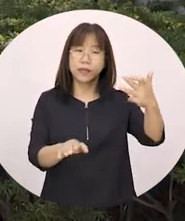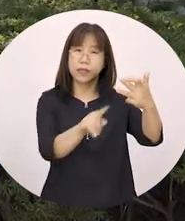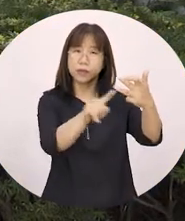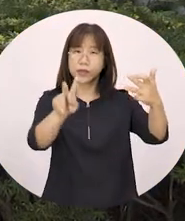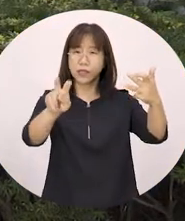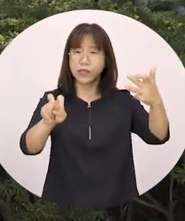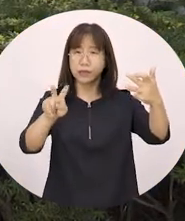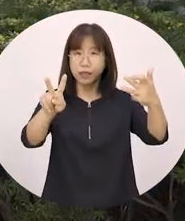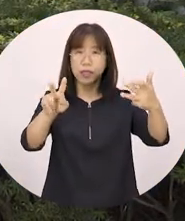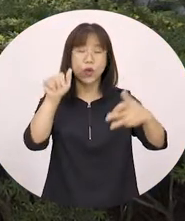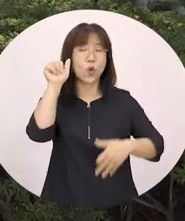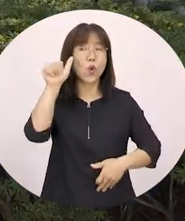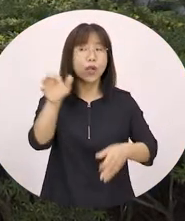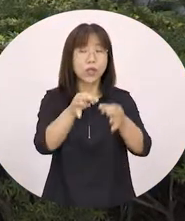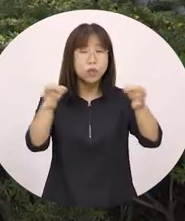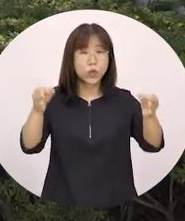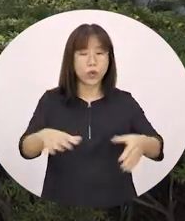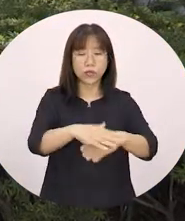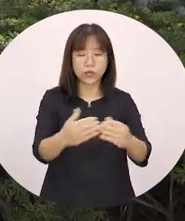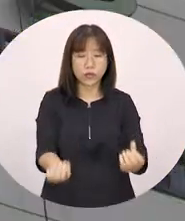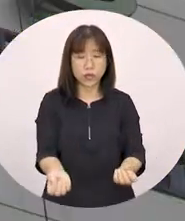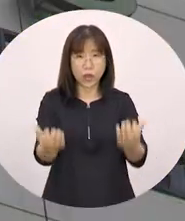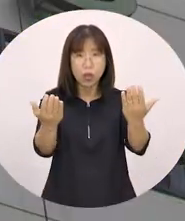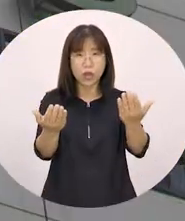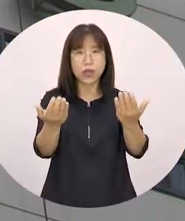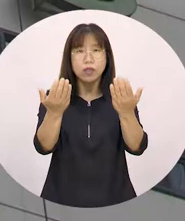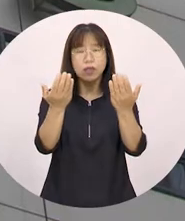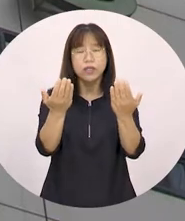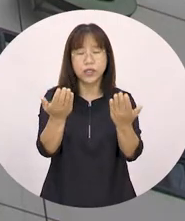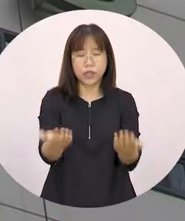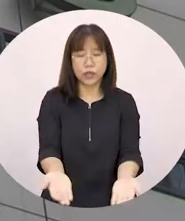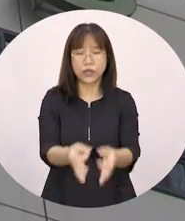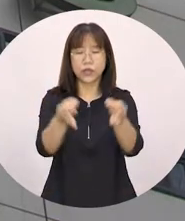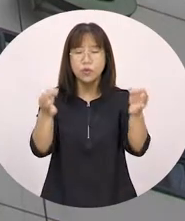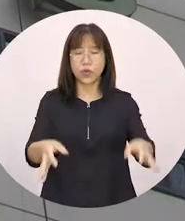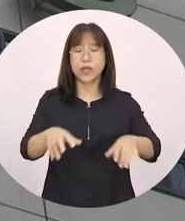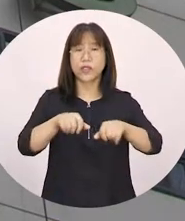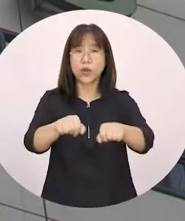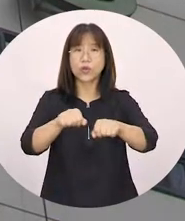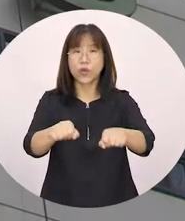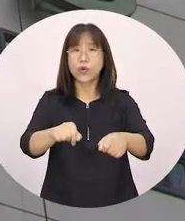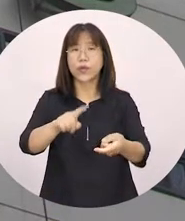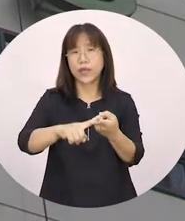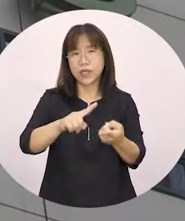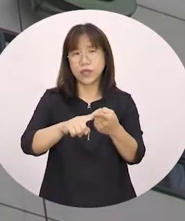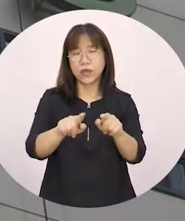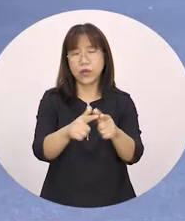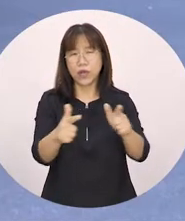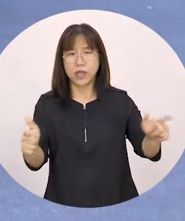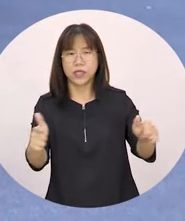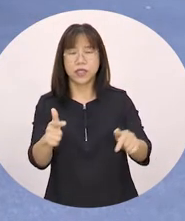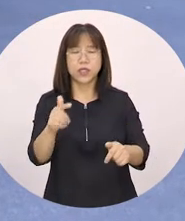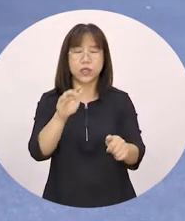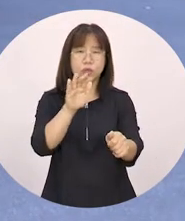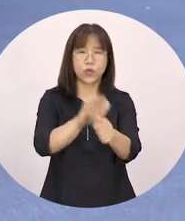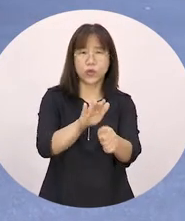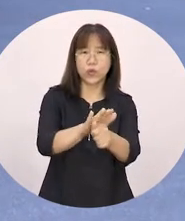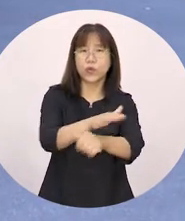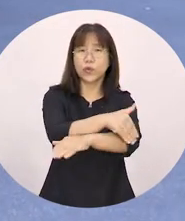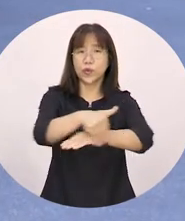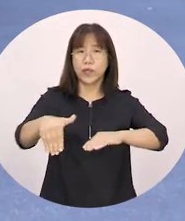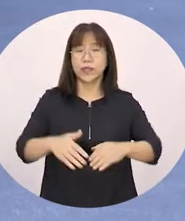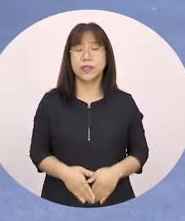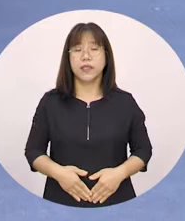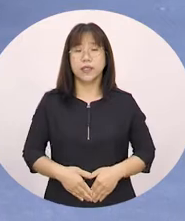오는 18일부터 22일까지 5일 동안 추석 연휴 청소 대책 상황실을 운영하고 연휴기간 청소 민원을 신속하게